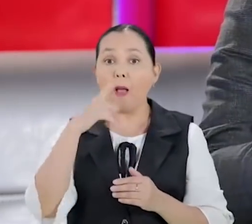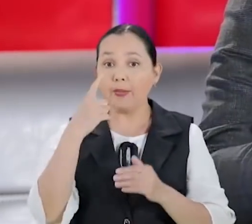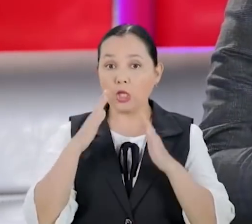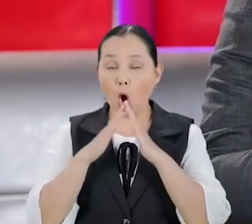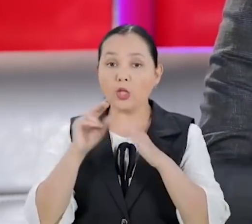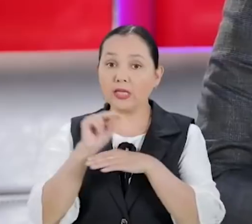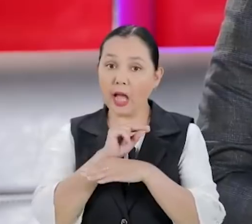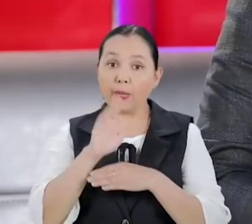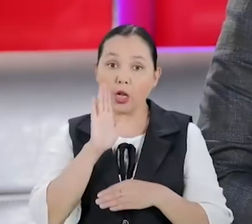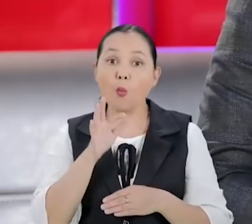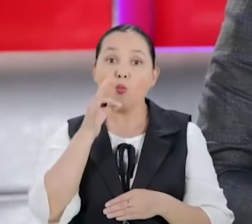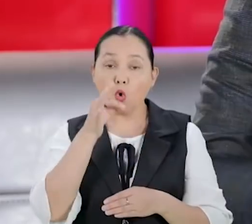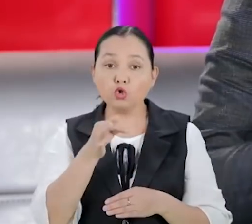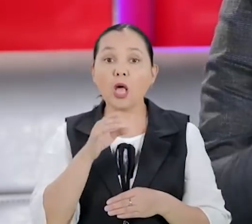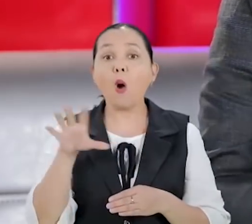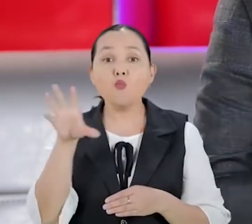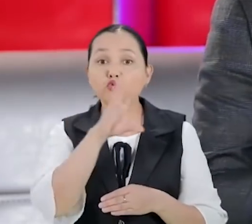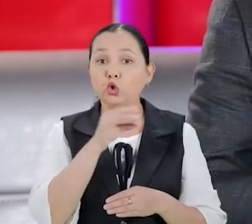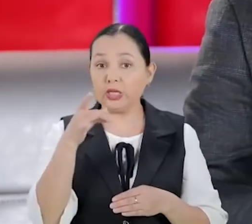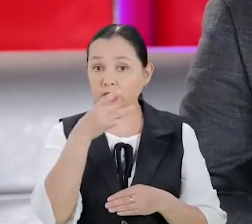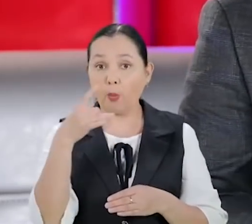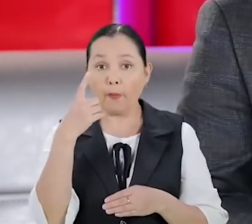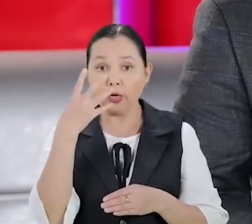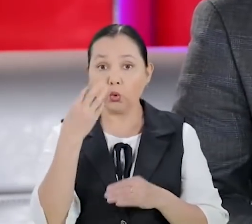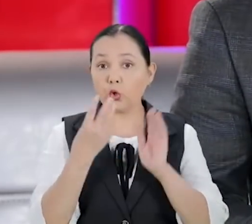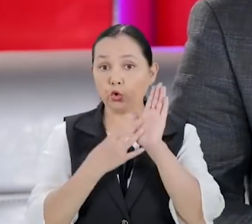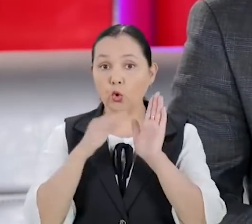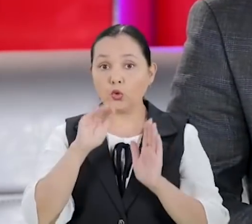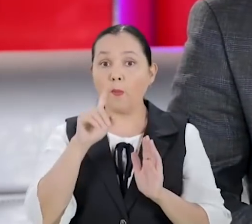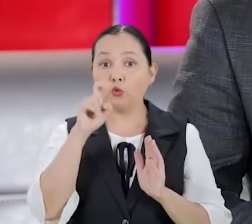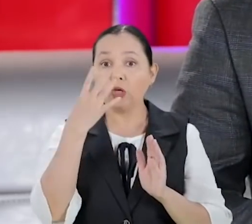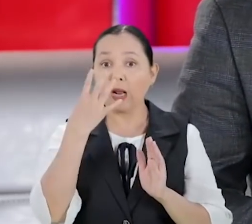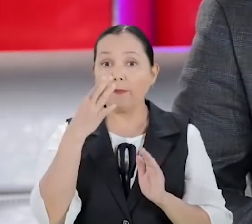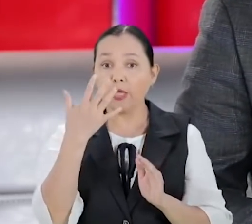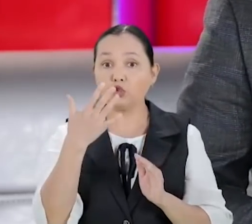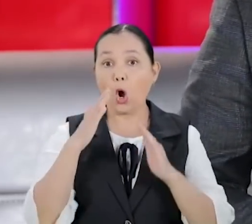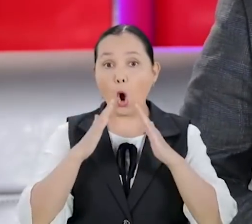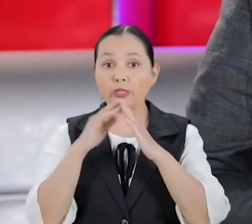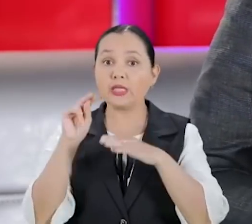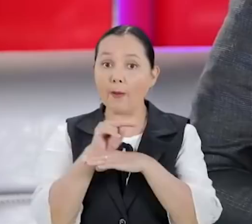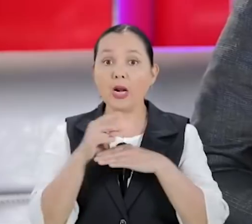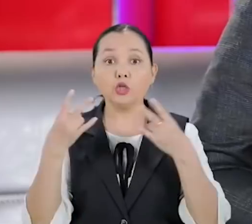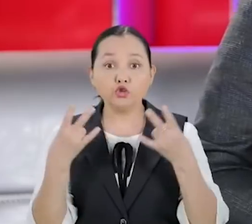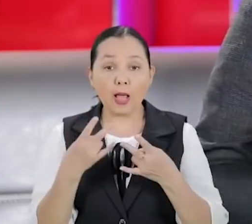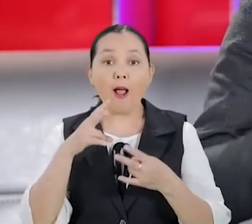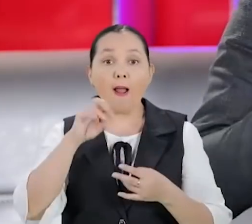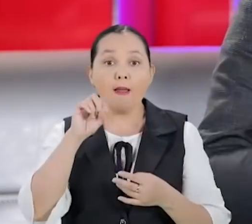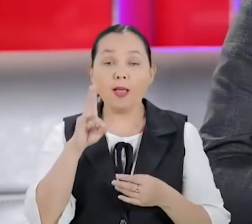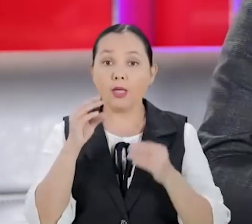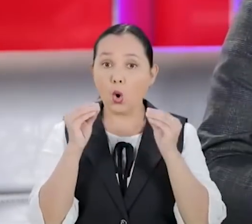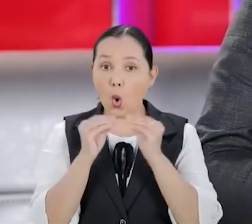bitta xonadon ta'mirlanadigan bo'lsa, butun respublika bo'yicha bir kunda 9145 ta xonadon ta'mirlanishi kerak.